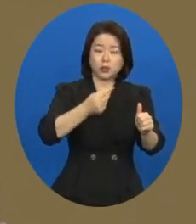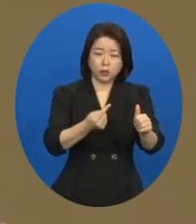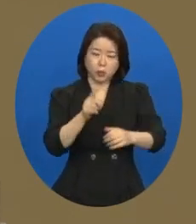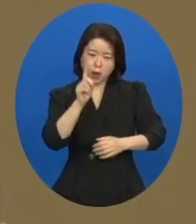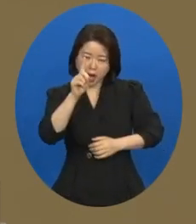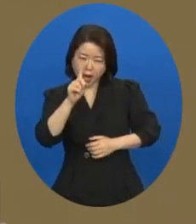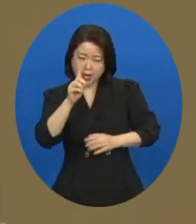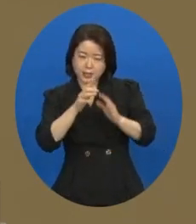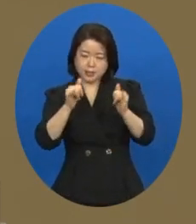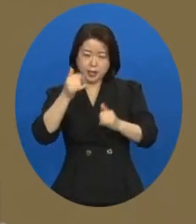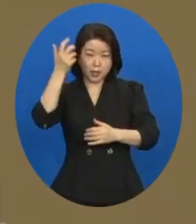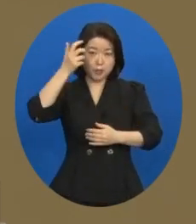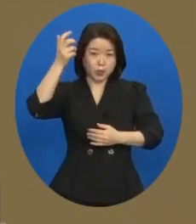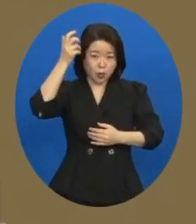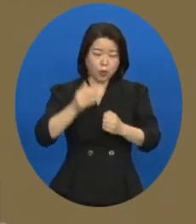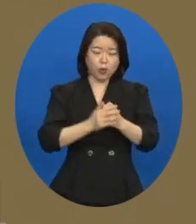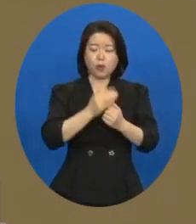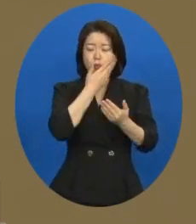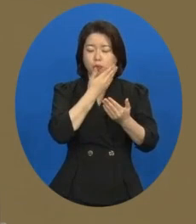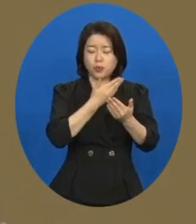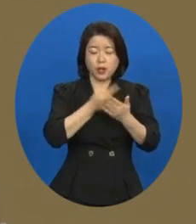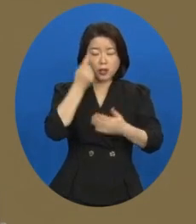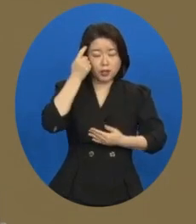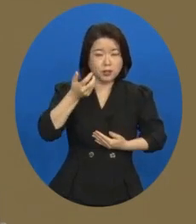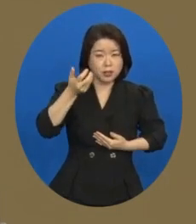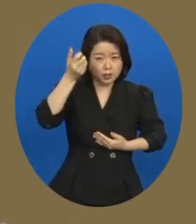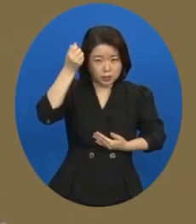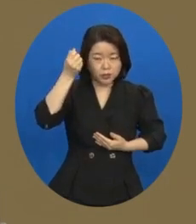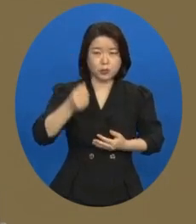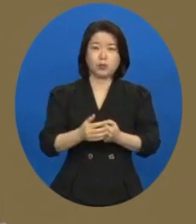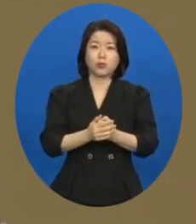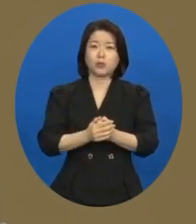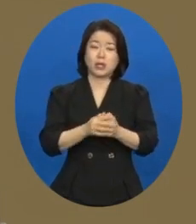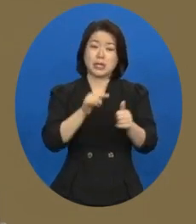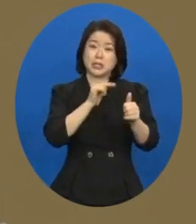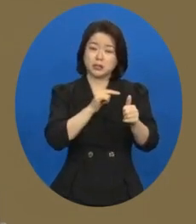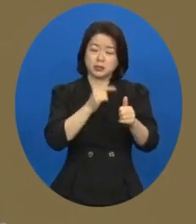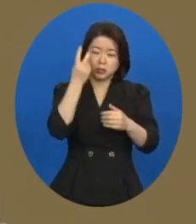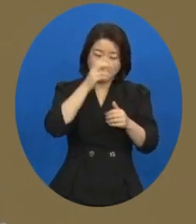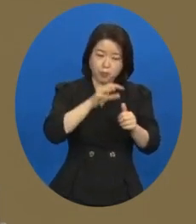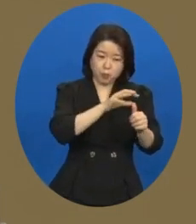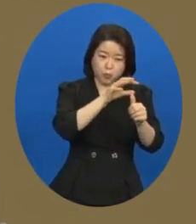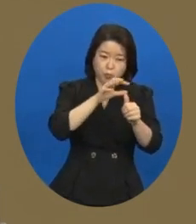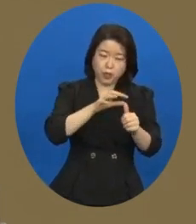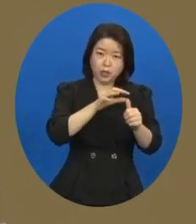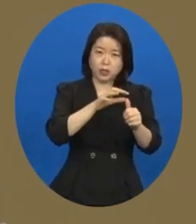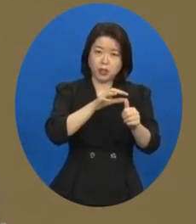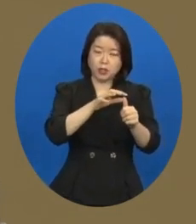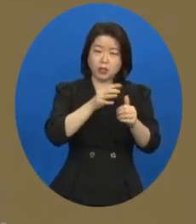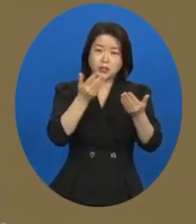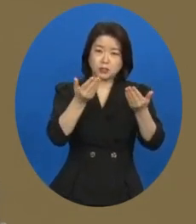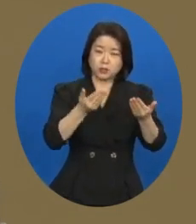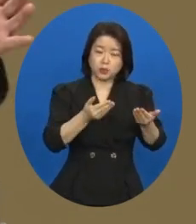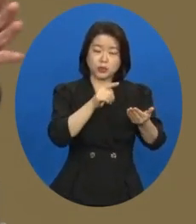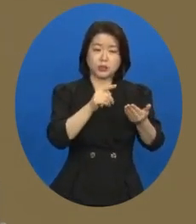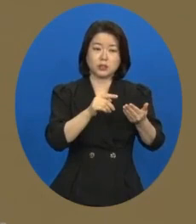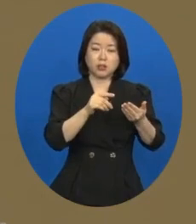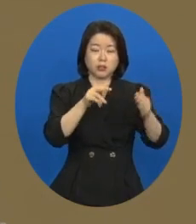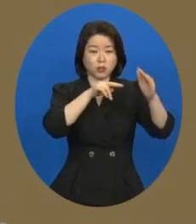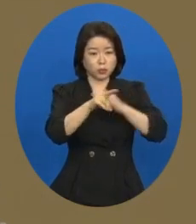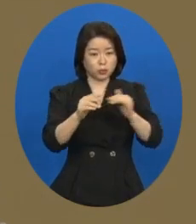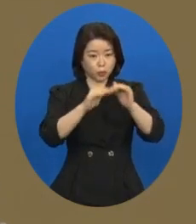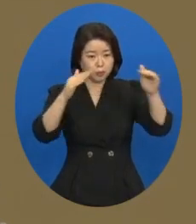영혼을 귀하게 여기고 그를 보호하는 그런 도피성을 여섯